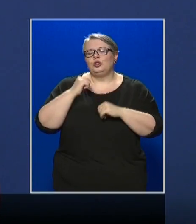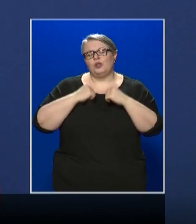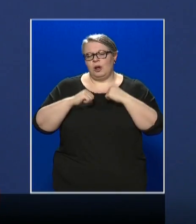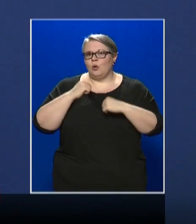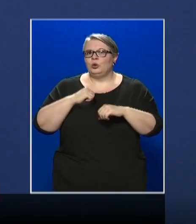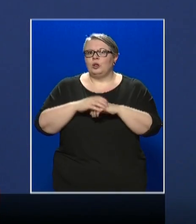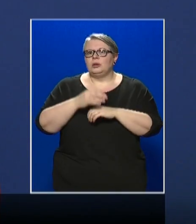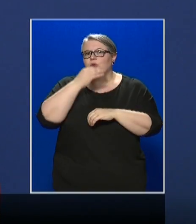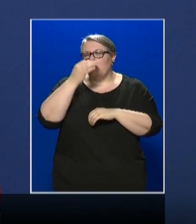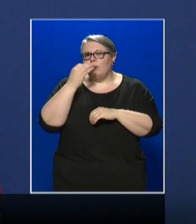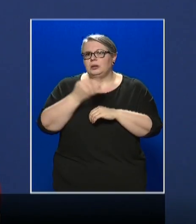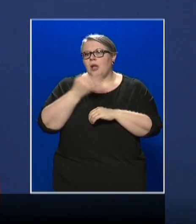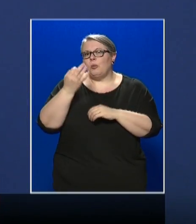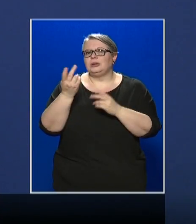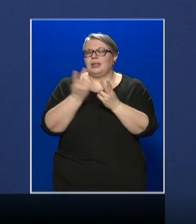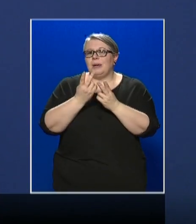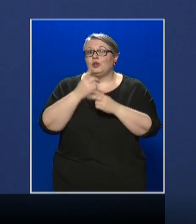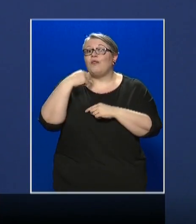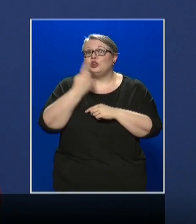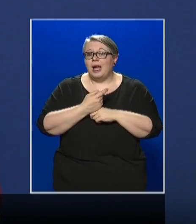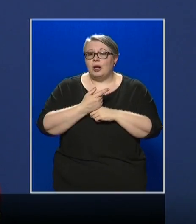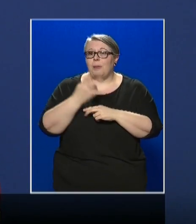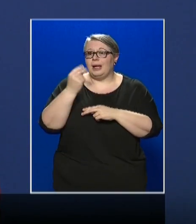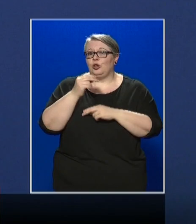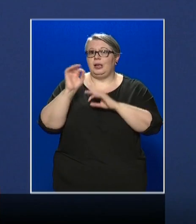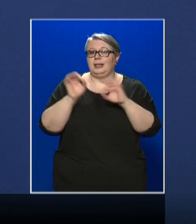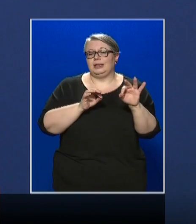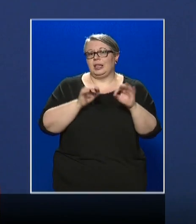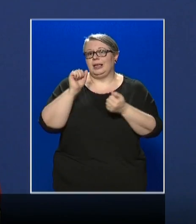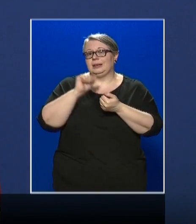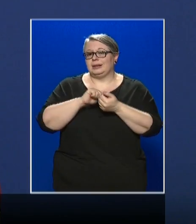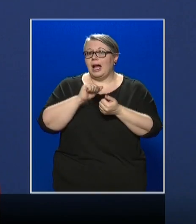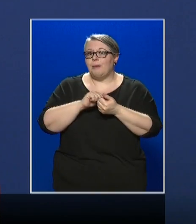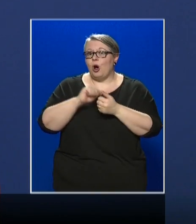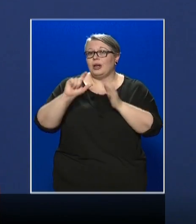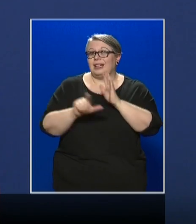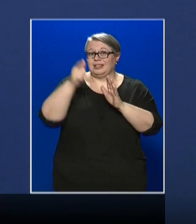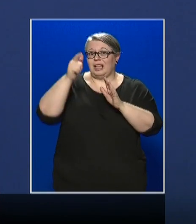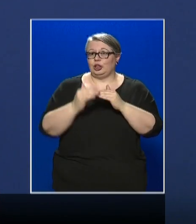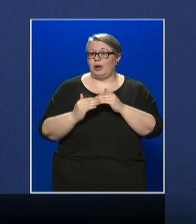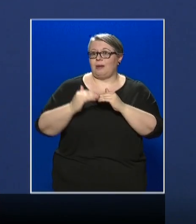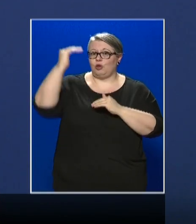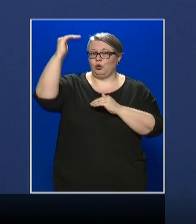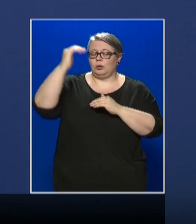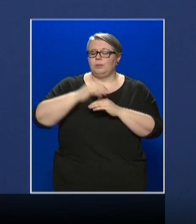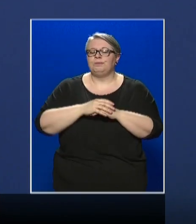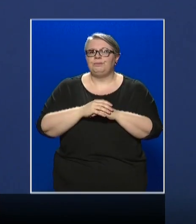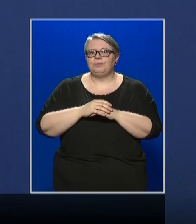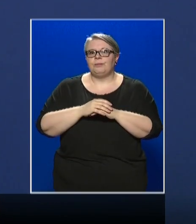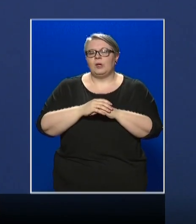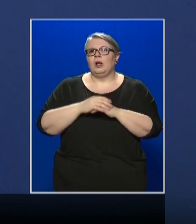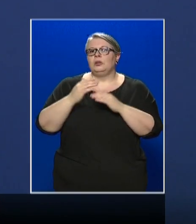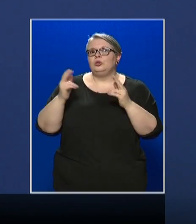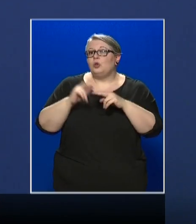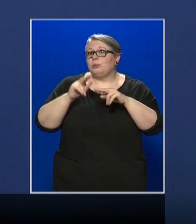sajnálatos módon a szombati naphoz képest a vasárnapi napon a rendőrintézkedéseink száma a duplájára kellett, hogy emelkedjen.